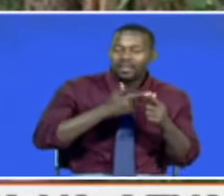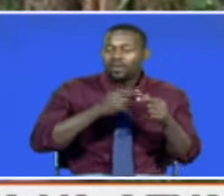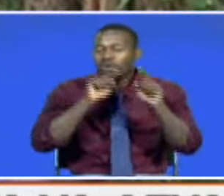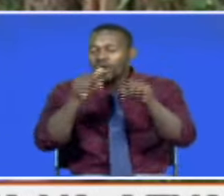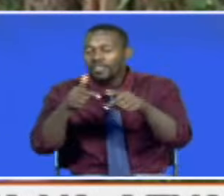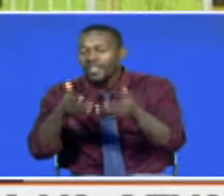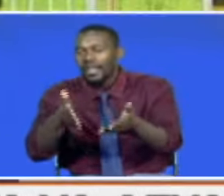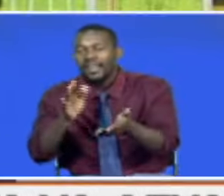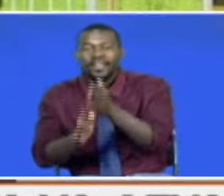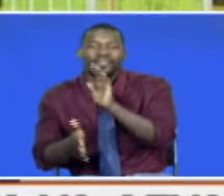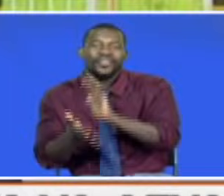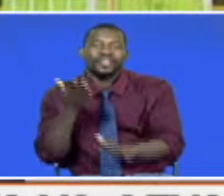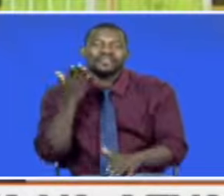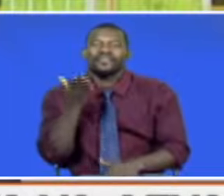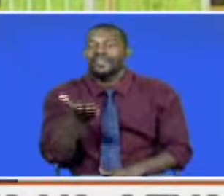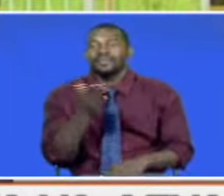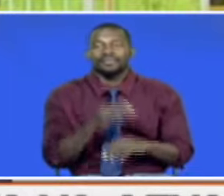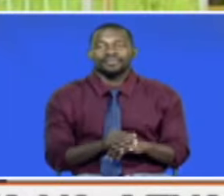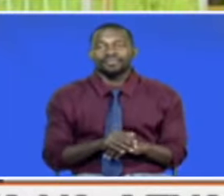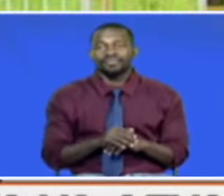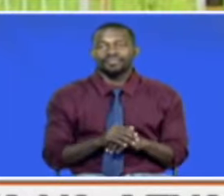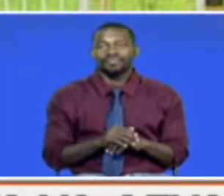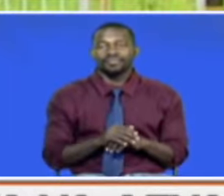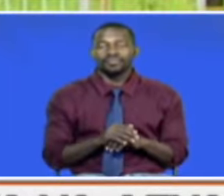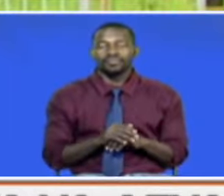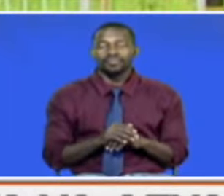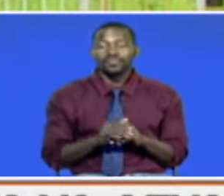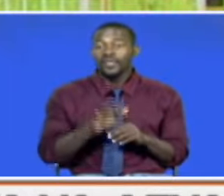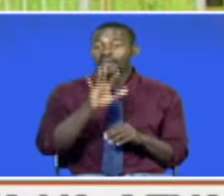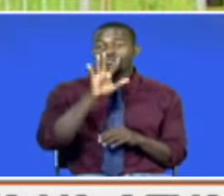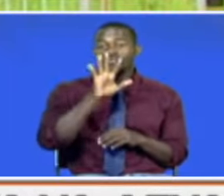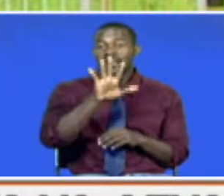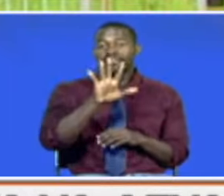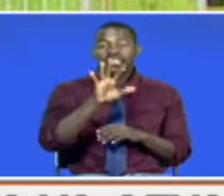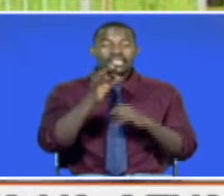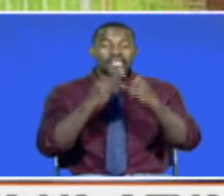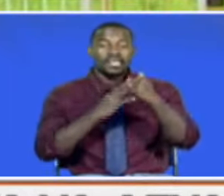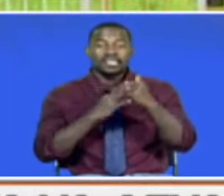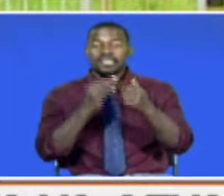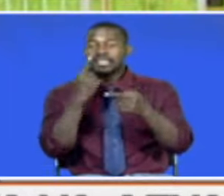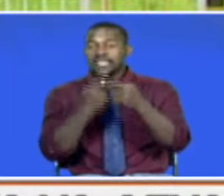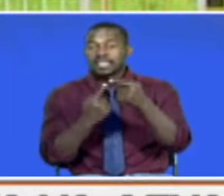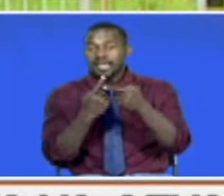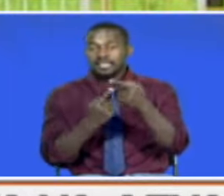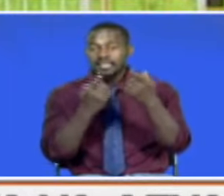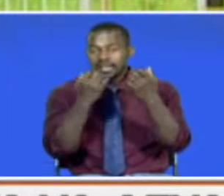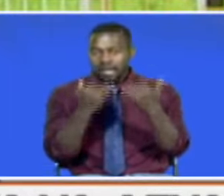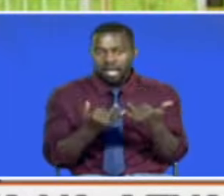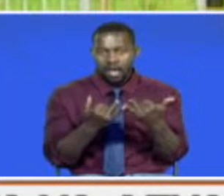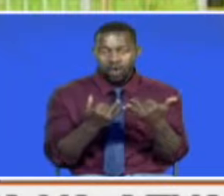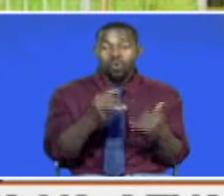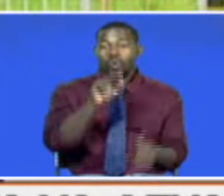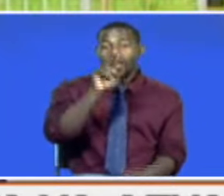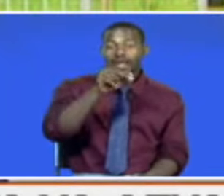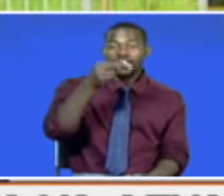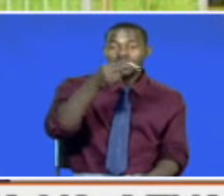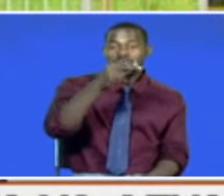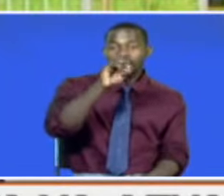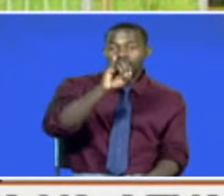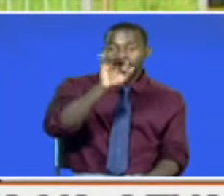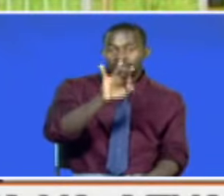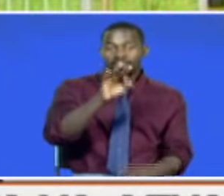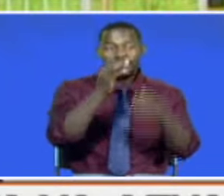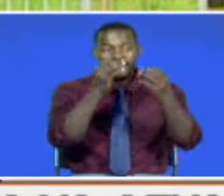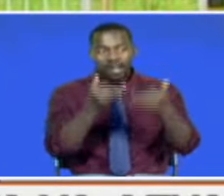umekuja hakuna. Baada ya kuwepo kwa takriban miaka 58, hatimaye bima ya afya ya NHIF